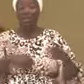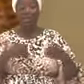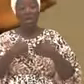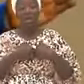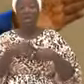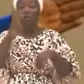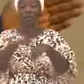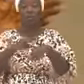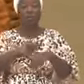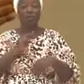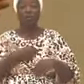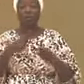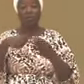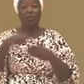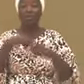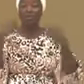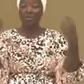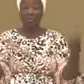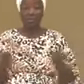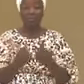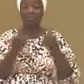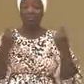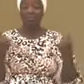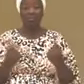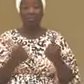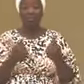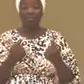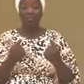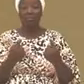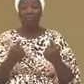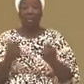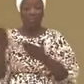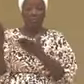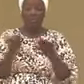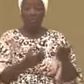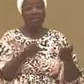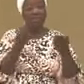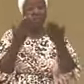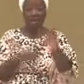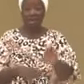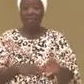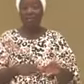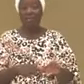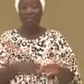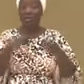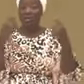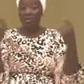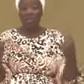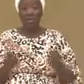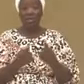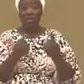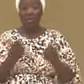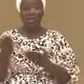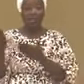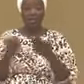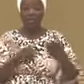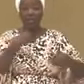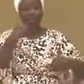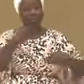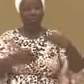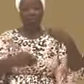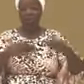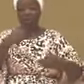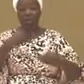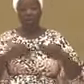nous donne comme un avertissement pour le péché cause la mort le péché cause le jugement